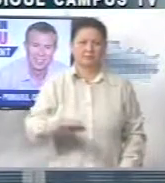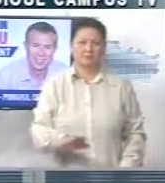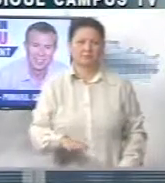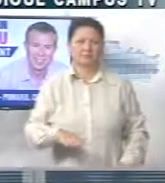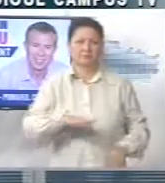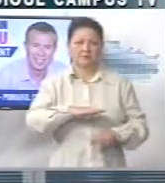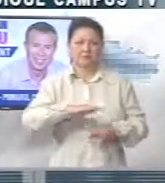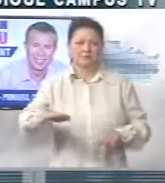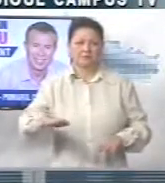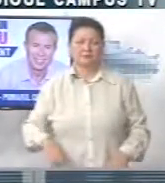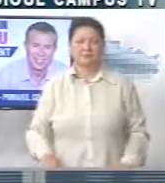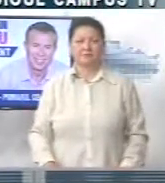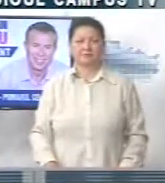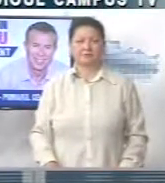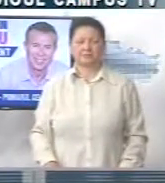dar